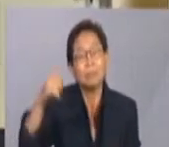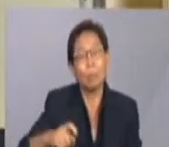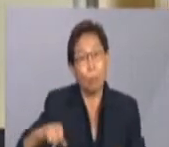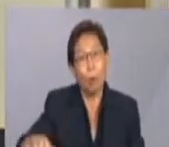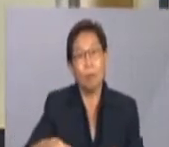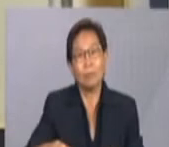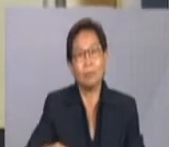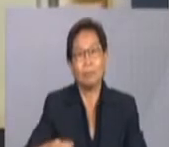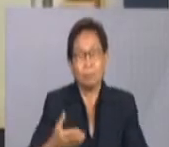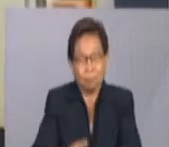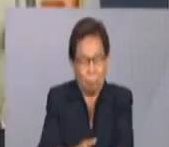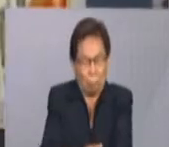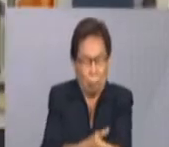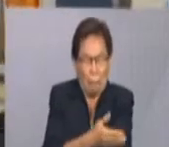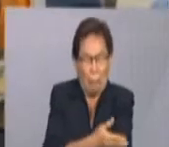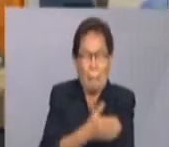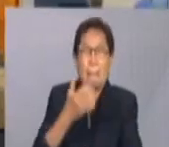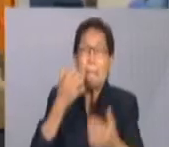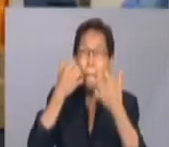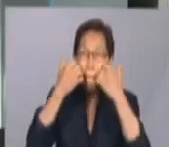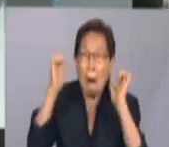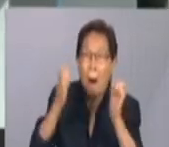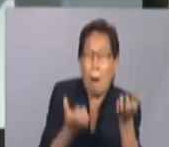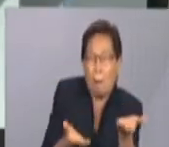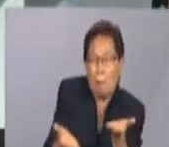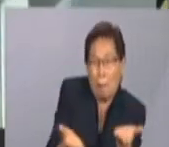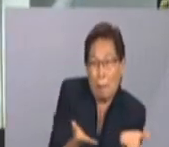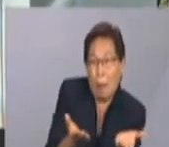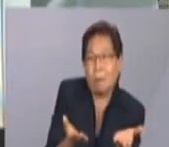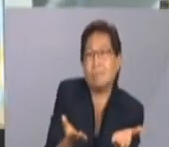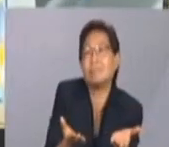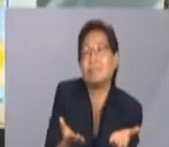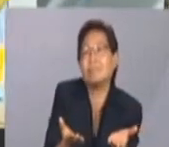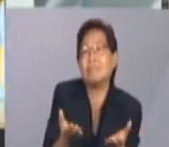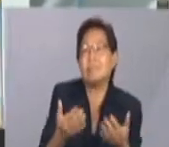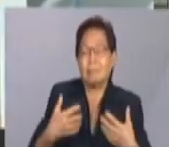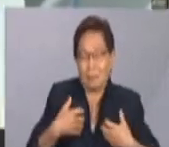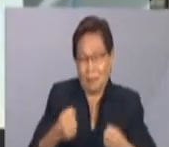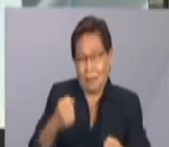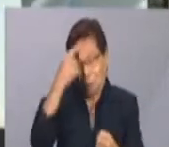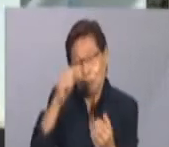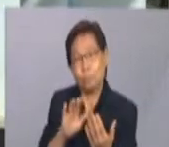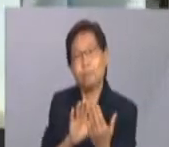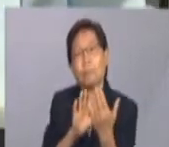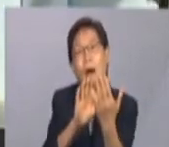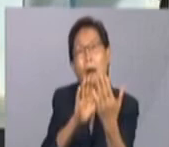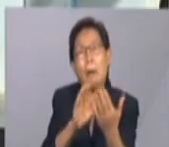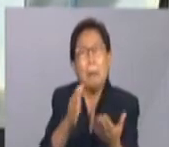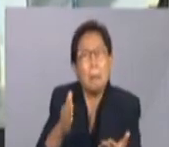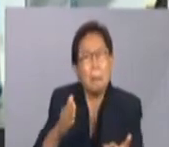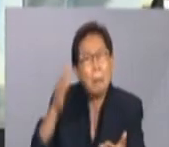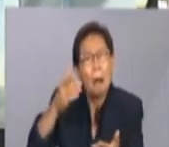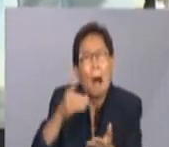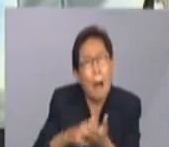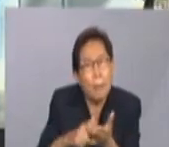mempertingkatkan kepayan hambatan kesehatan awam untuk menghadapi sebarang kemungkinan